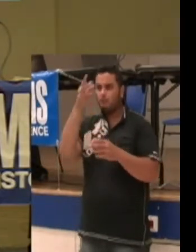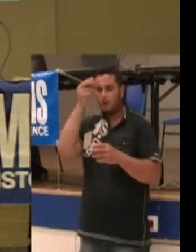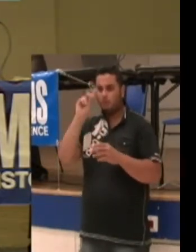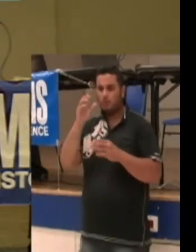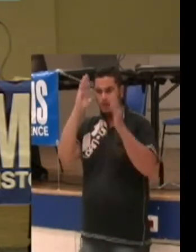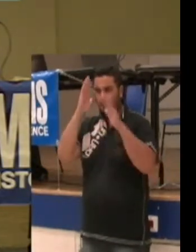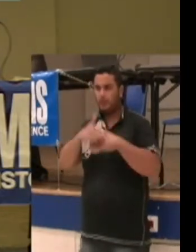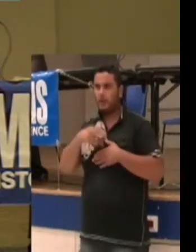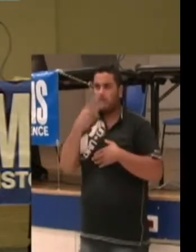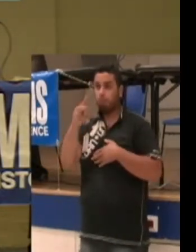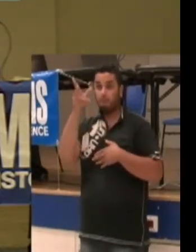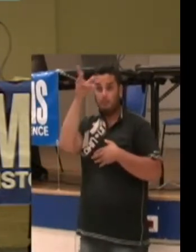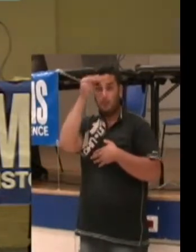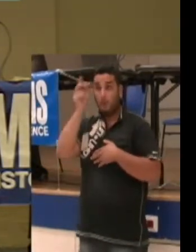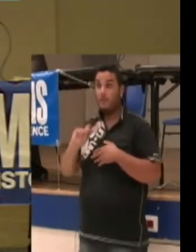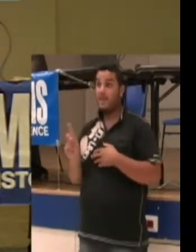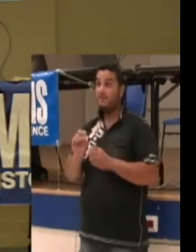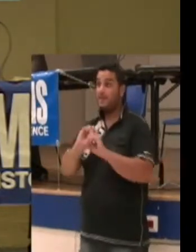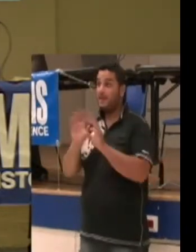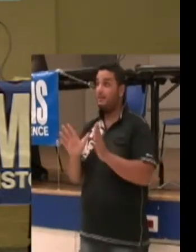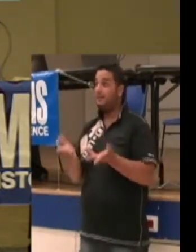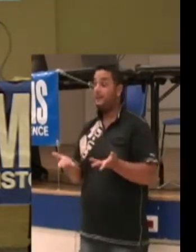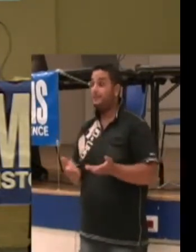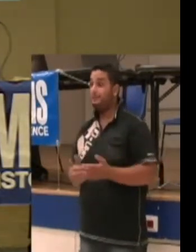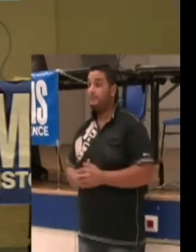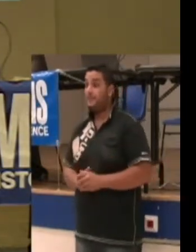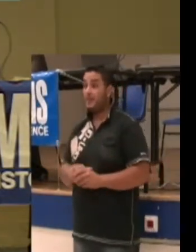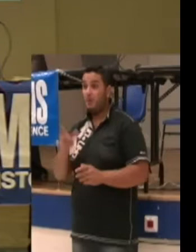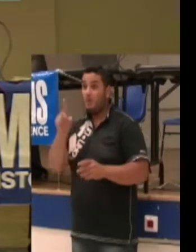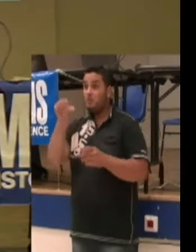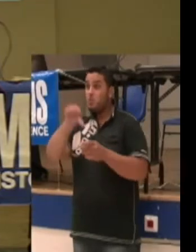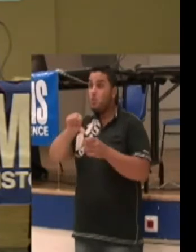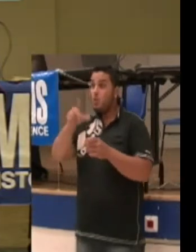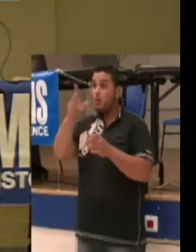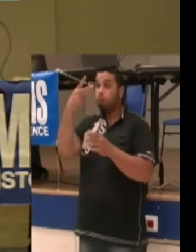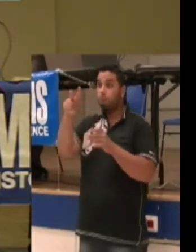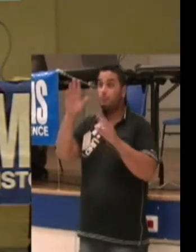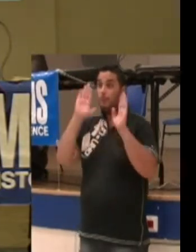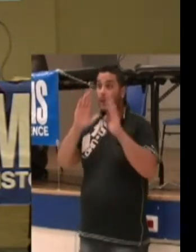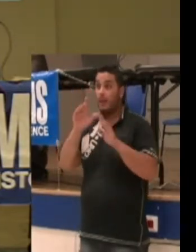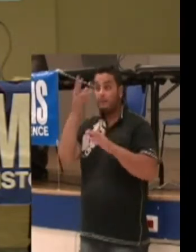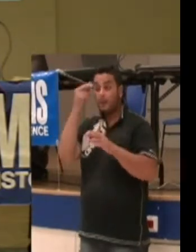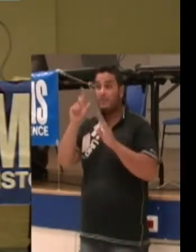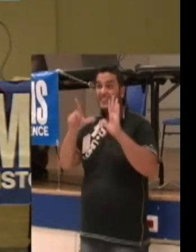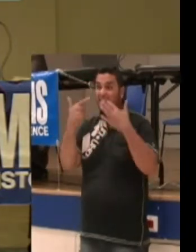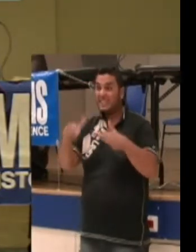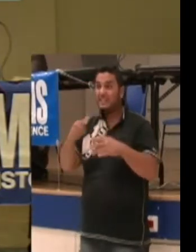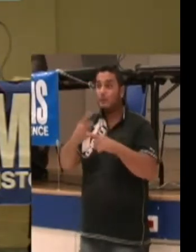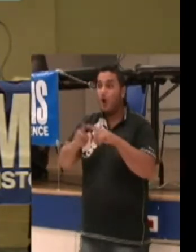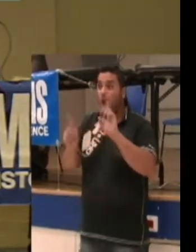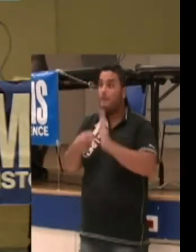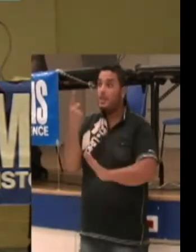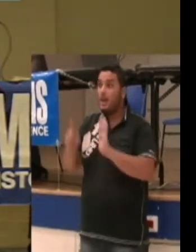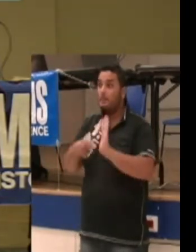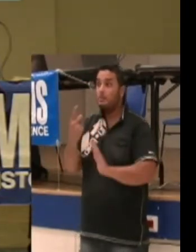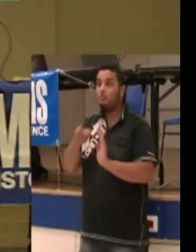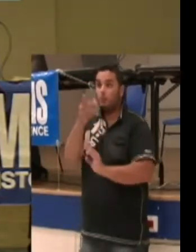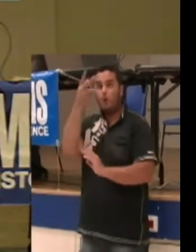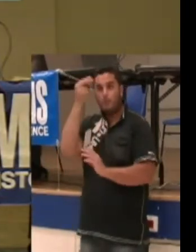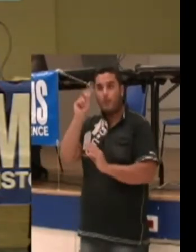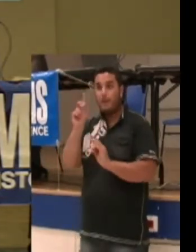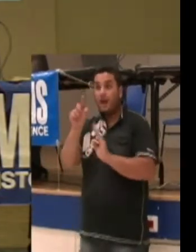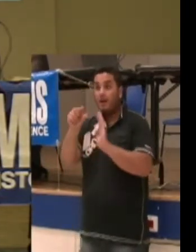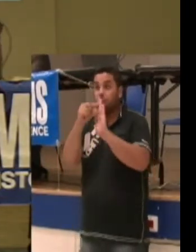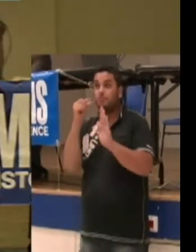surat al-Fatiha, ta prière est nulle. Ta prière est nulle, elle est invalidée. Donc elle n'est pas... Pourquoi ? Le lama,